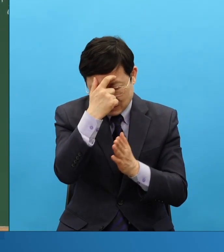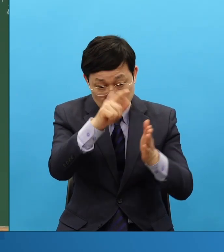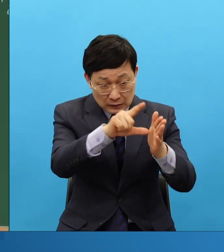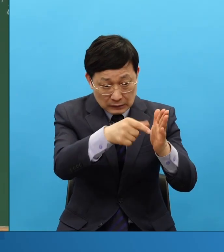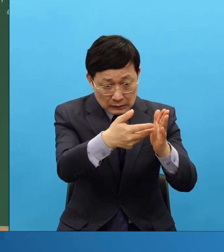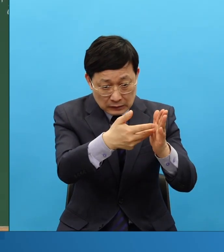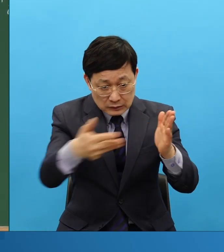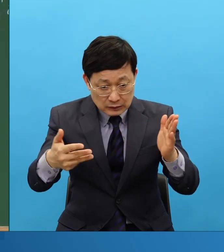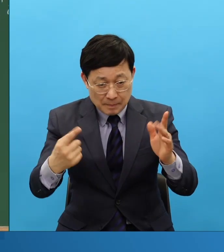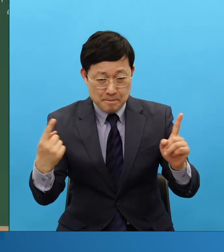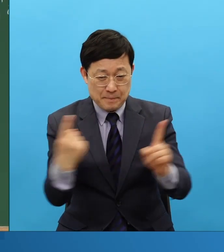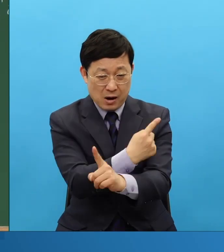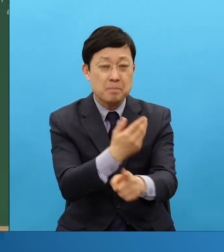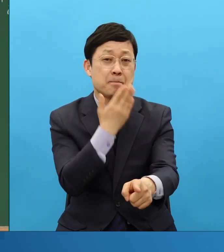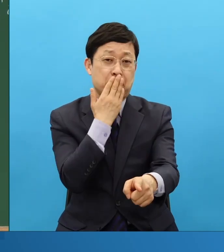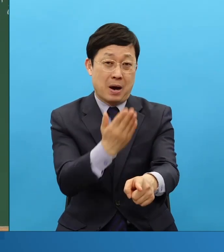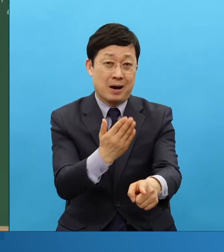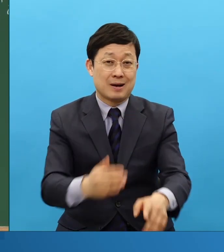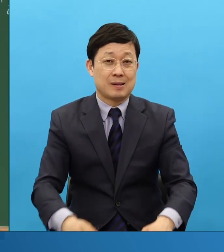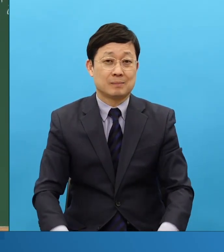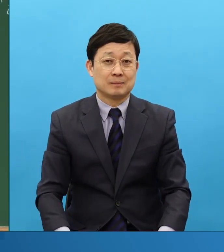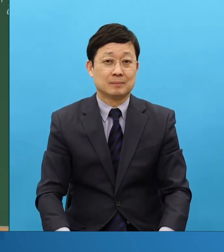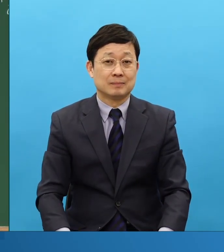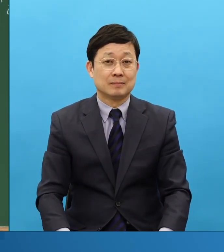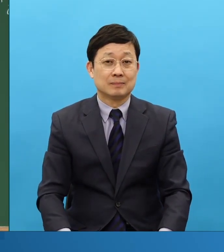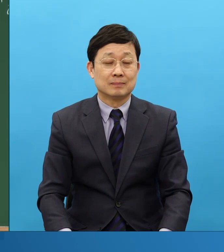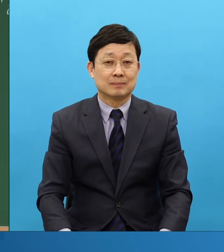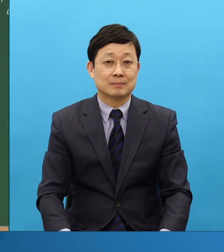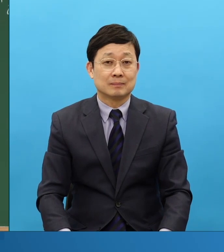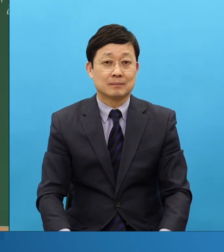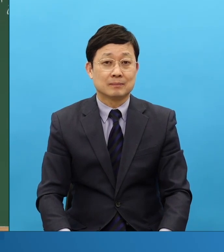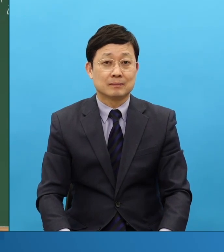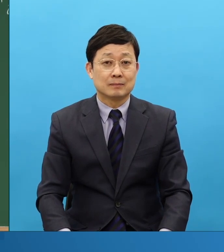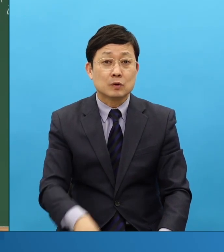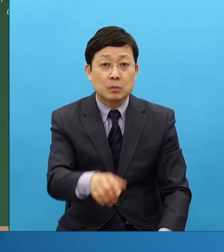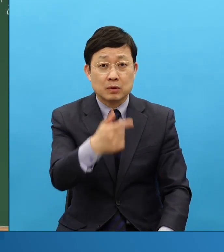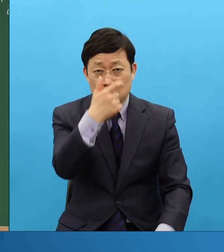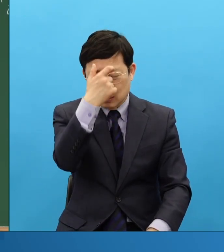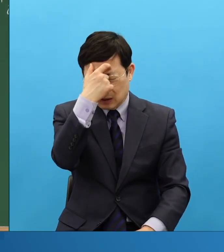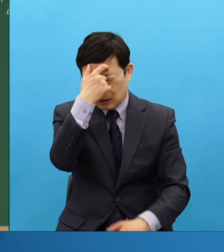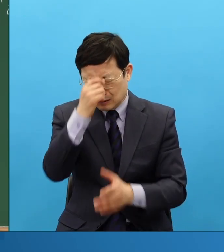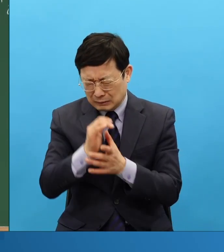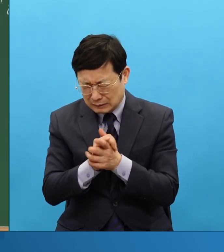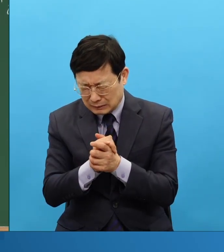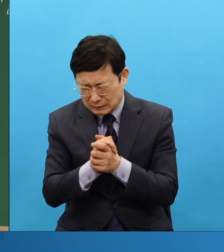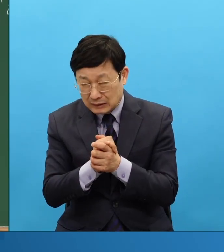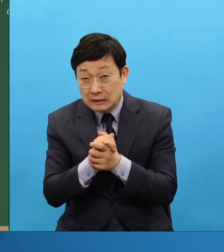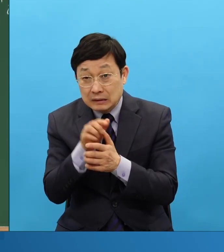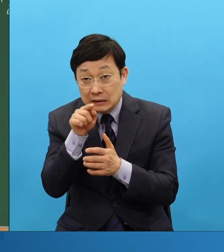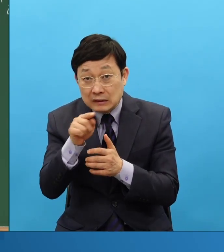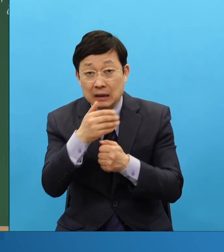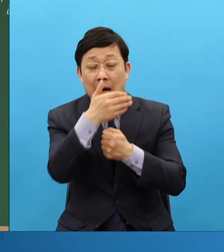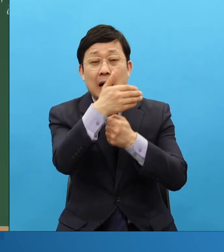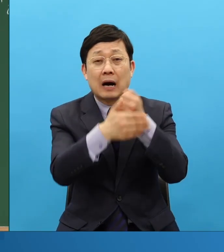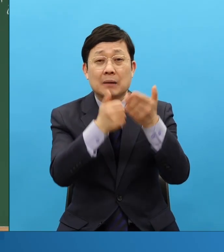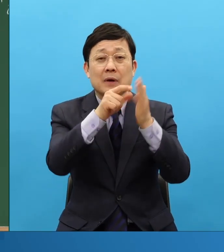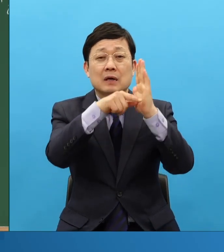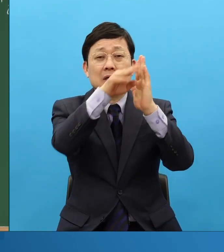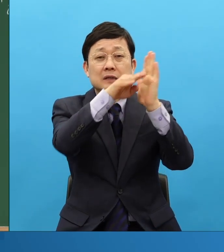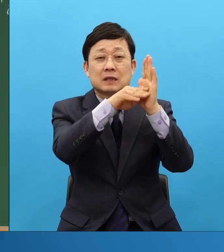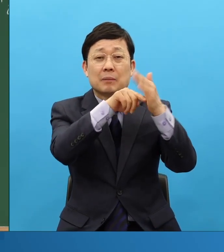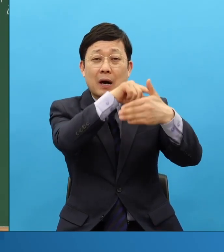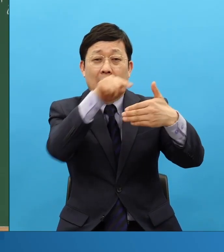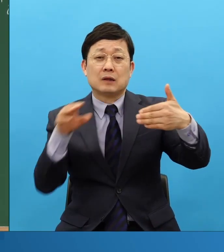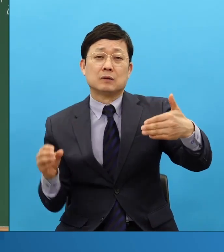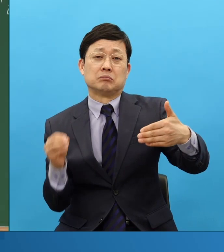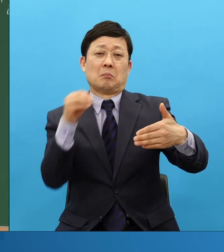being able to change the 그 중에 가장 중요한 게 기도는 하나님의 시간표 속에 있는 And 거예요. And what's more important than that is prayer is inside being